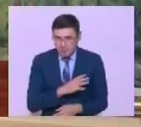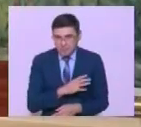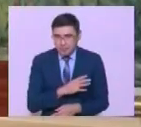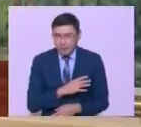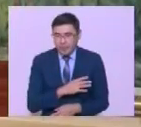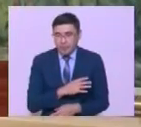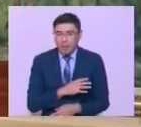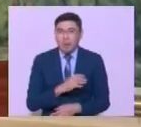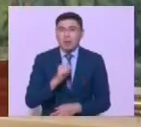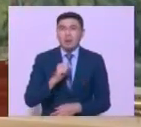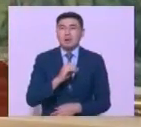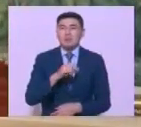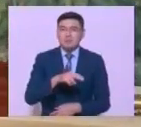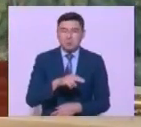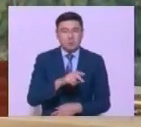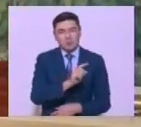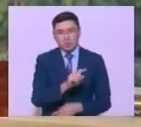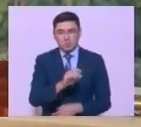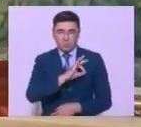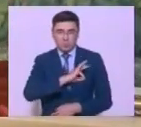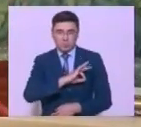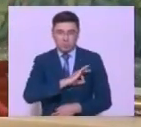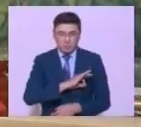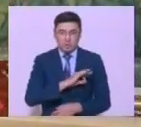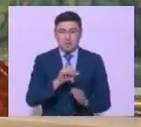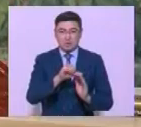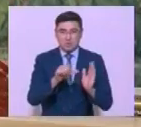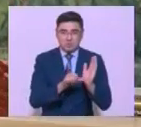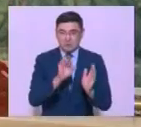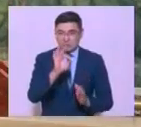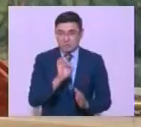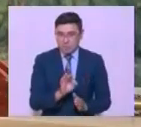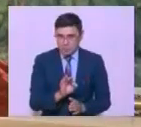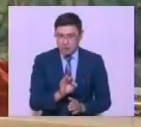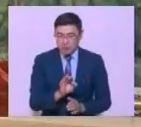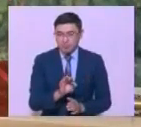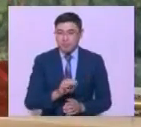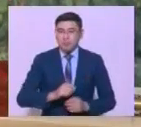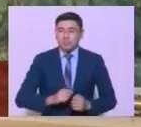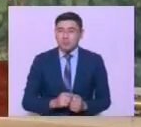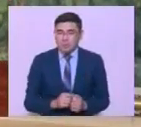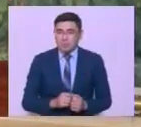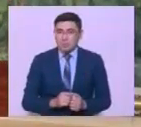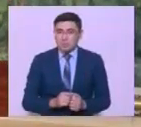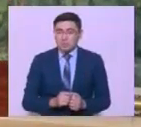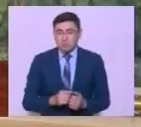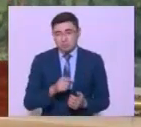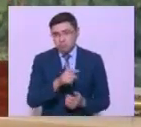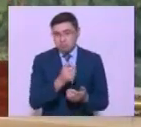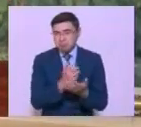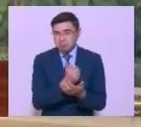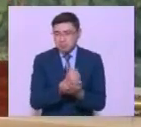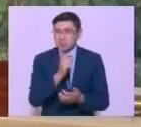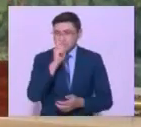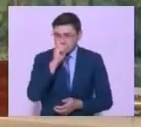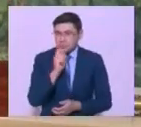халықтың айыспына алудың деңгейі 16% шегінде түскен. Ол ең бір жақсы көрсеткіштің бірі